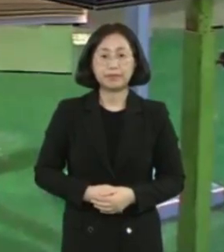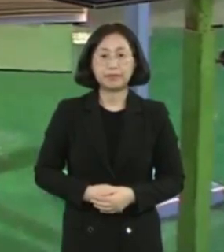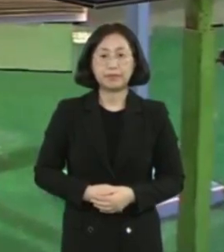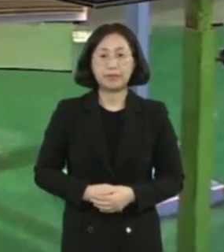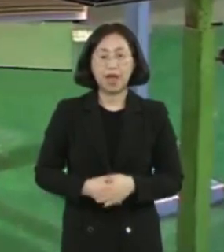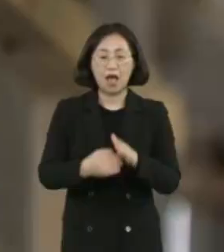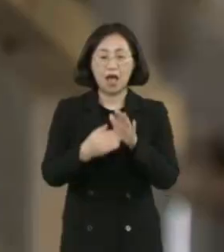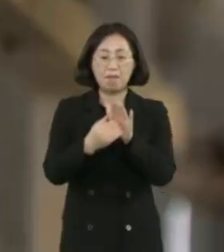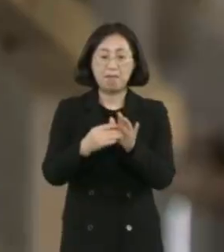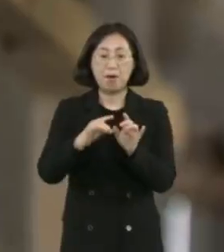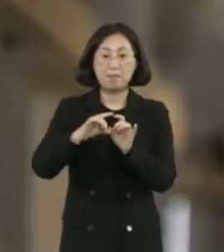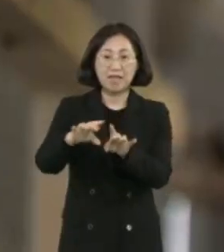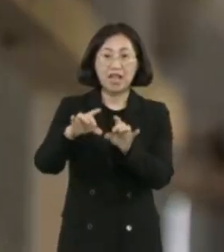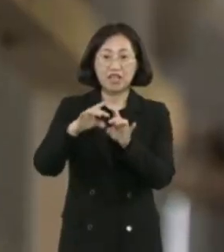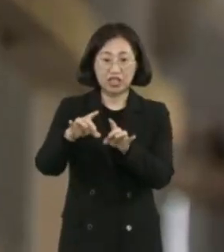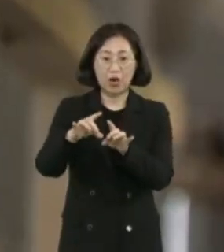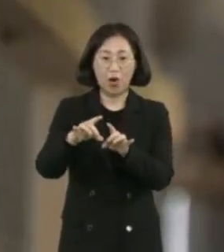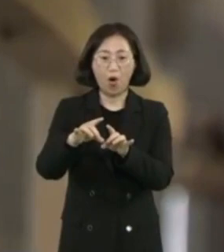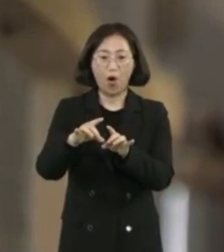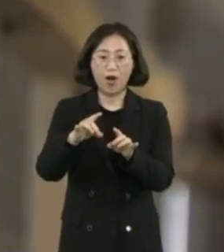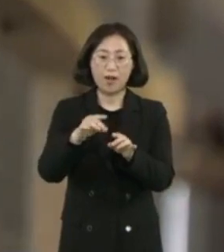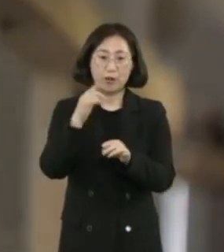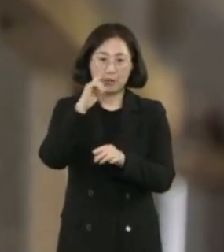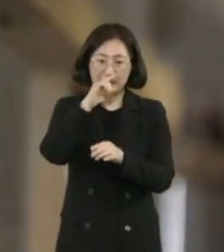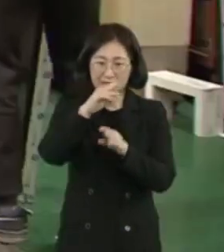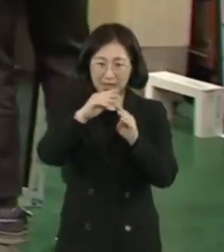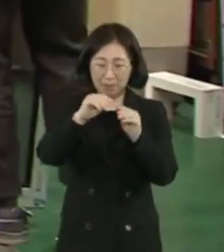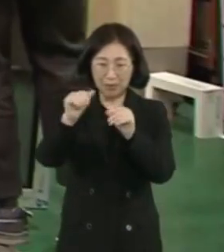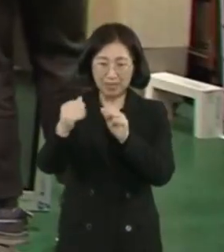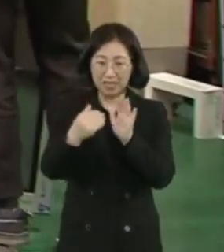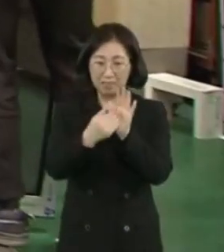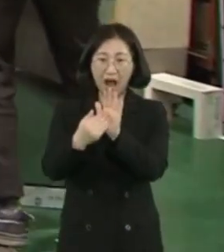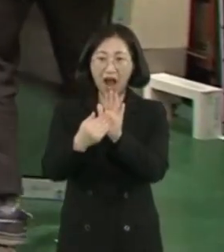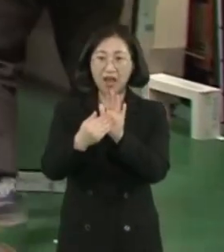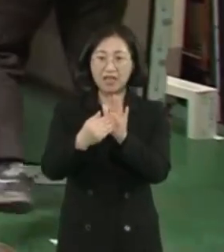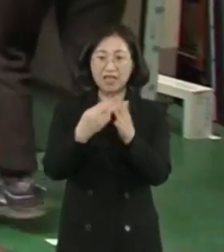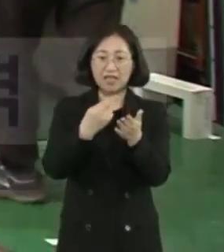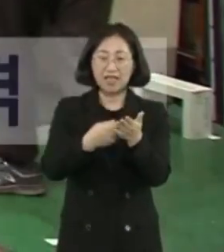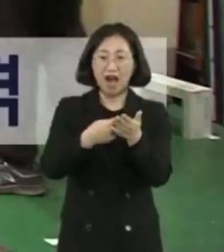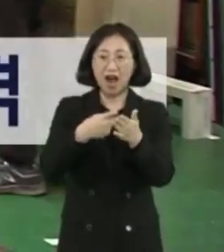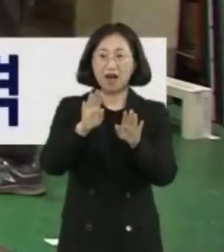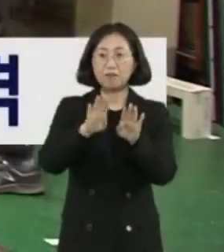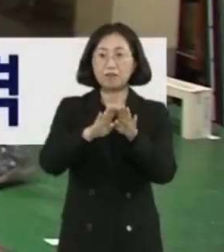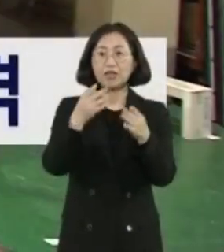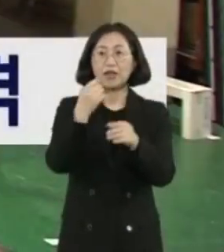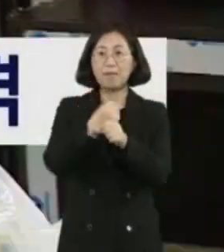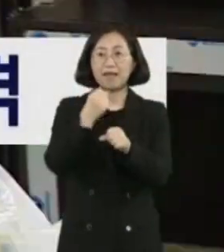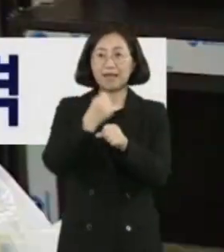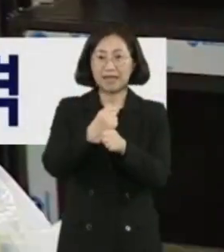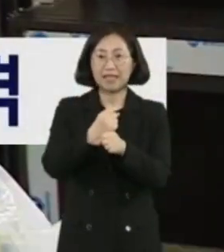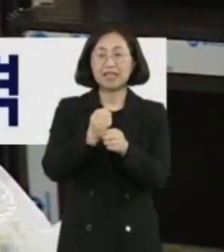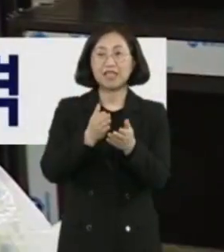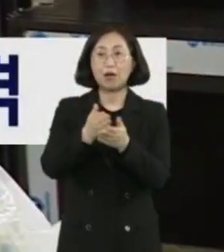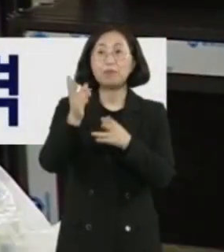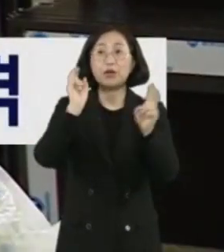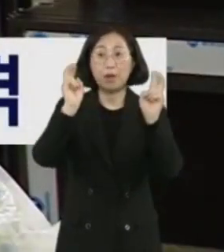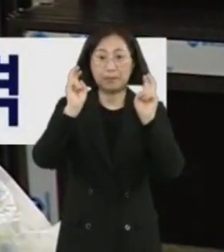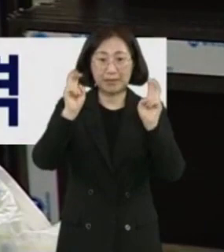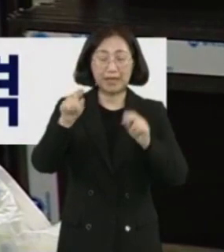방범 센서와 경고 기능에 대해 최근엔 미세먼지를 차단하는 방범창을 출시한 지역의 한 창호 전문